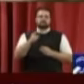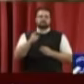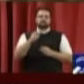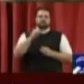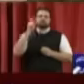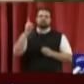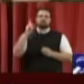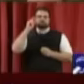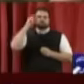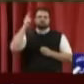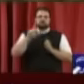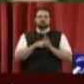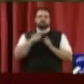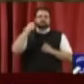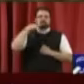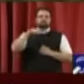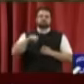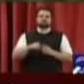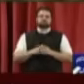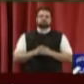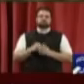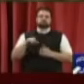foarte interesante. Apropo de genialități.